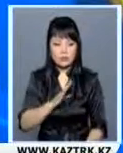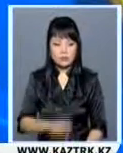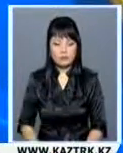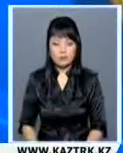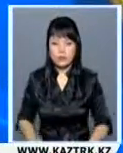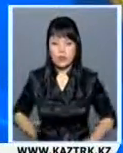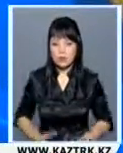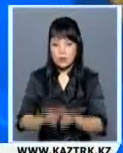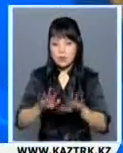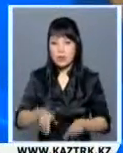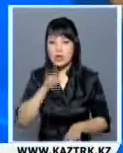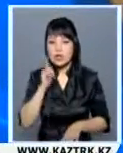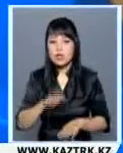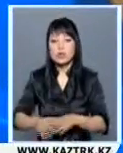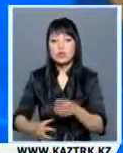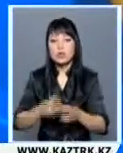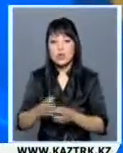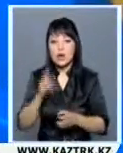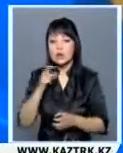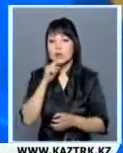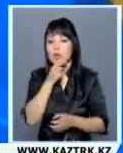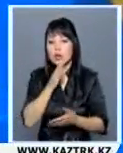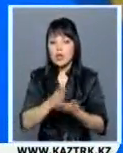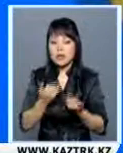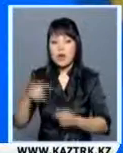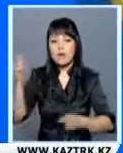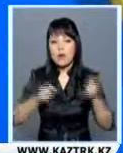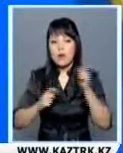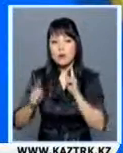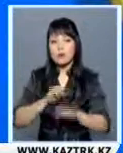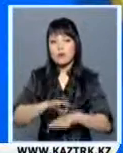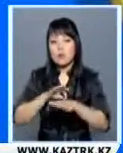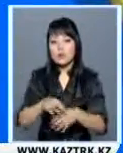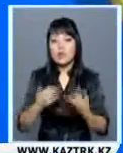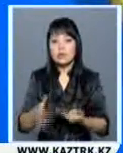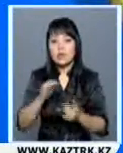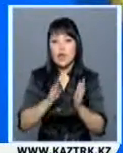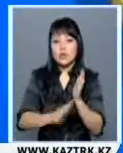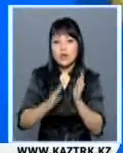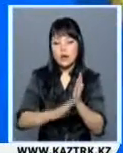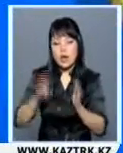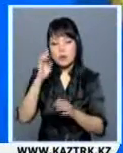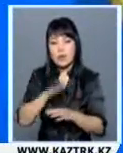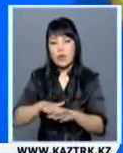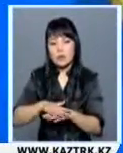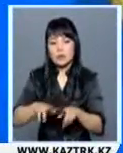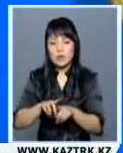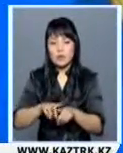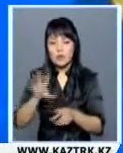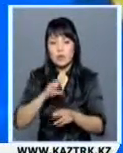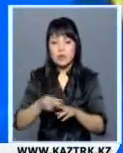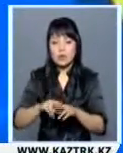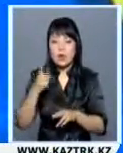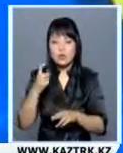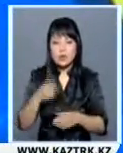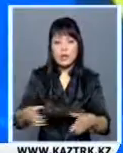Астанада бүгін жастардың дүниежүзілік экономикалық форумы басталды. Келелі кеңеске әлемнің 90-ға тарта мемлекетінен 100-ден астам делегат қатысып